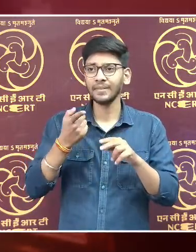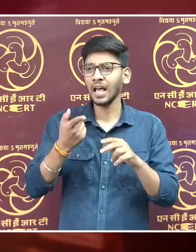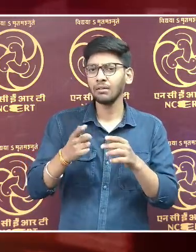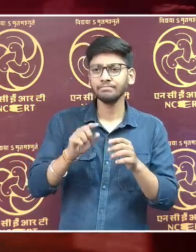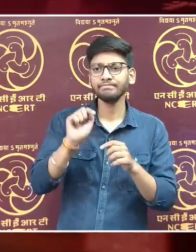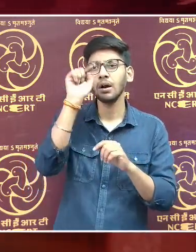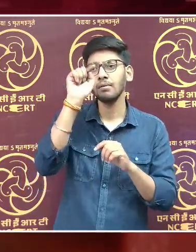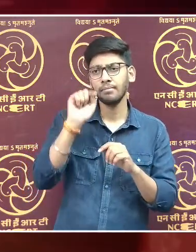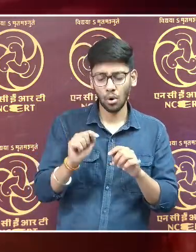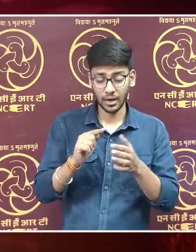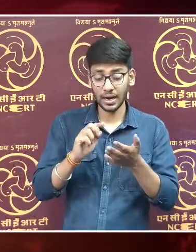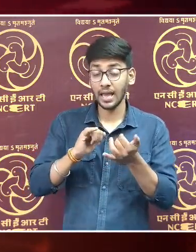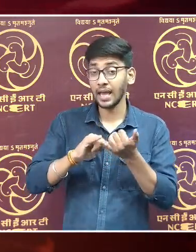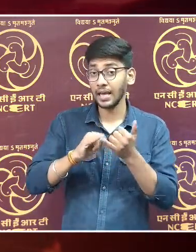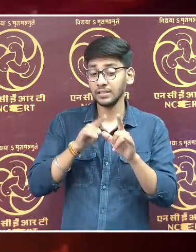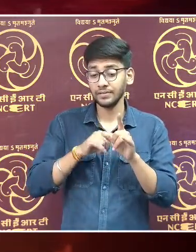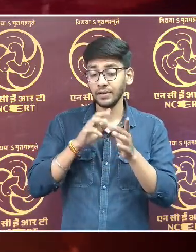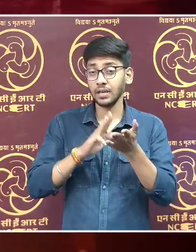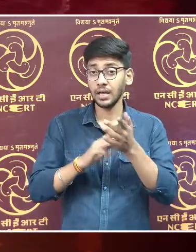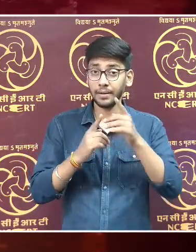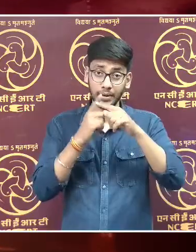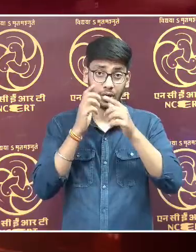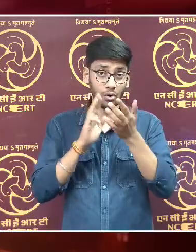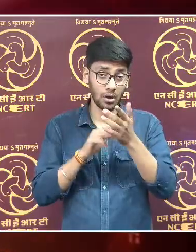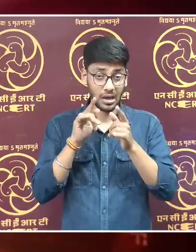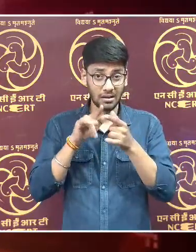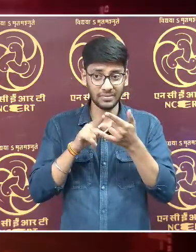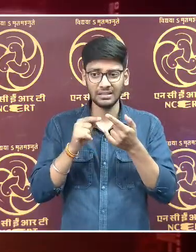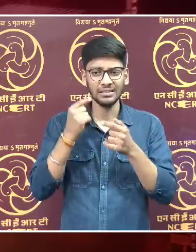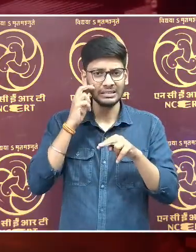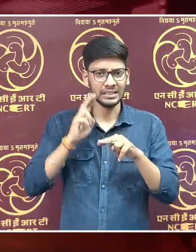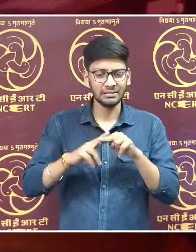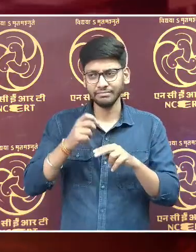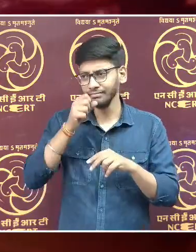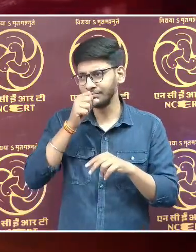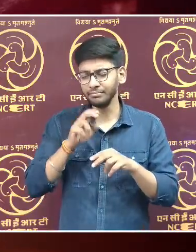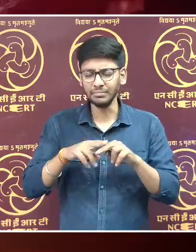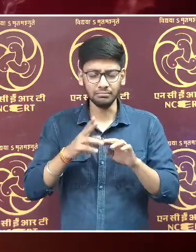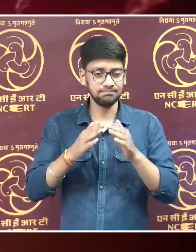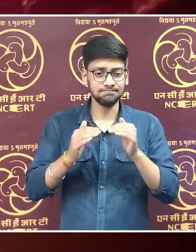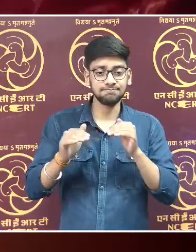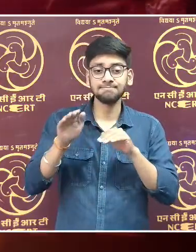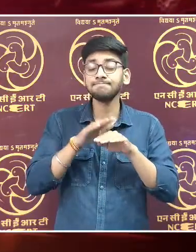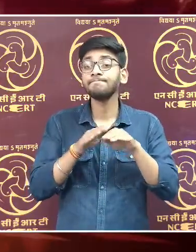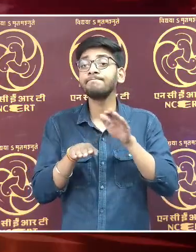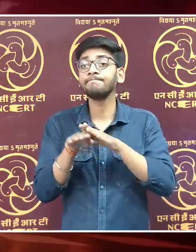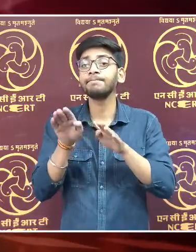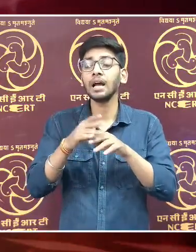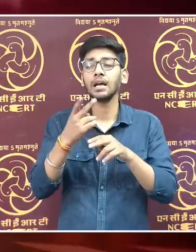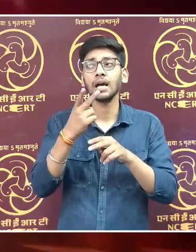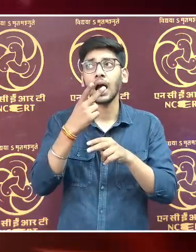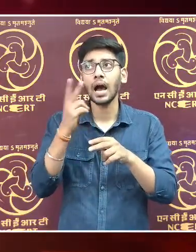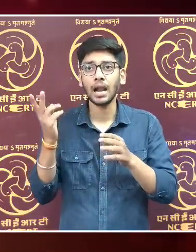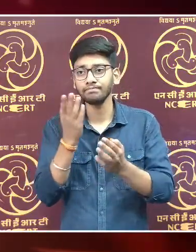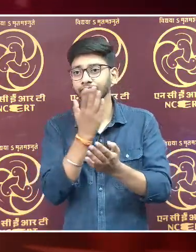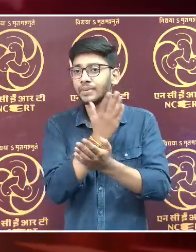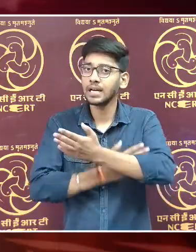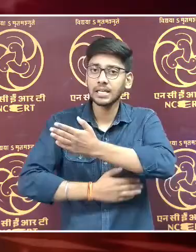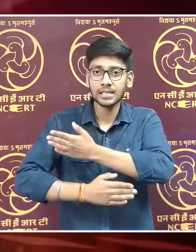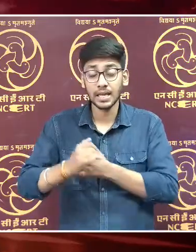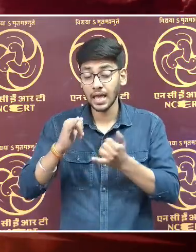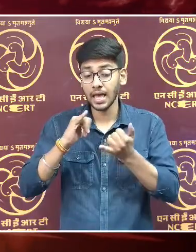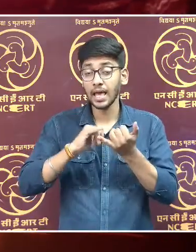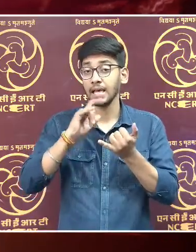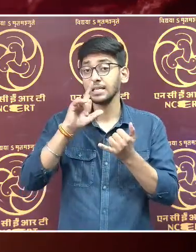with us about the auditory processing disorder, they somehow overlap with other disability conditions, जिसमें SLD भी